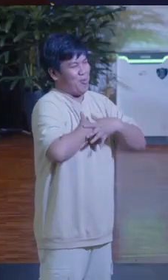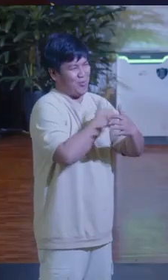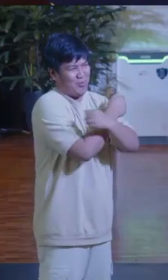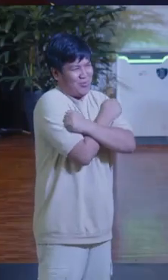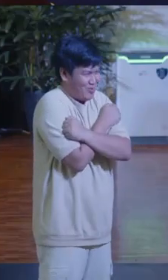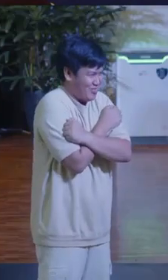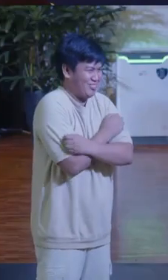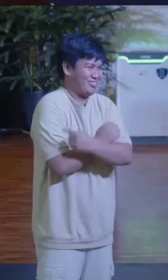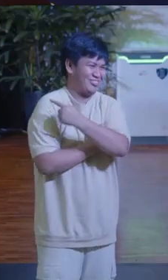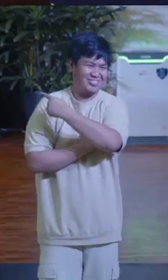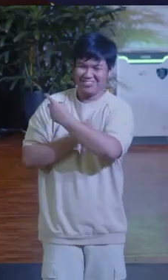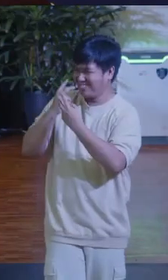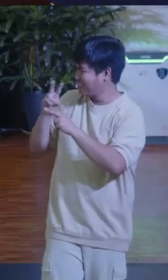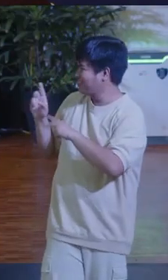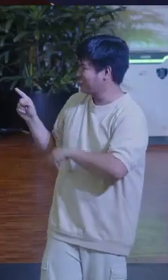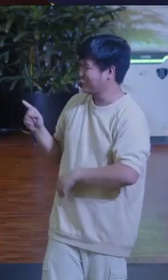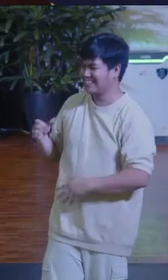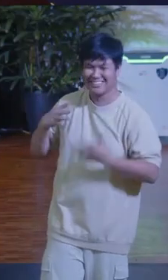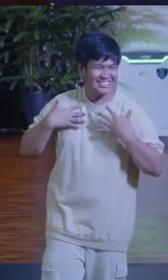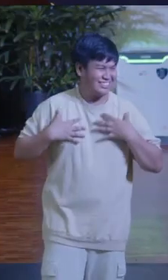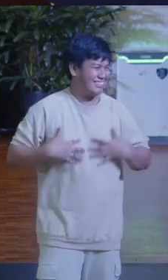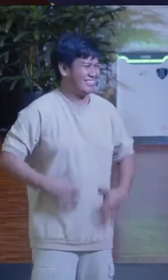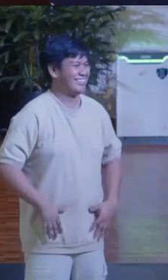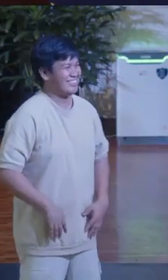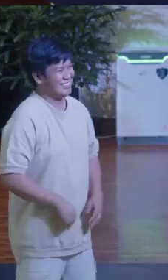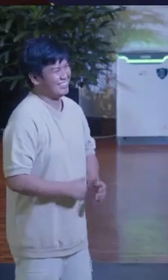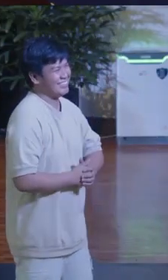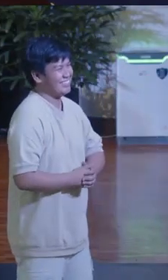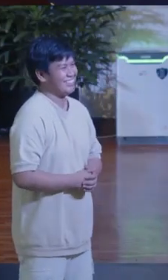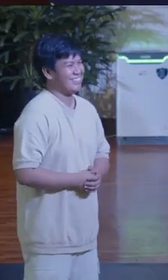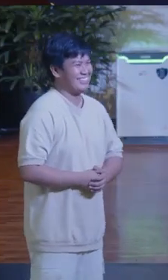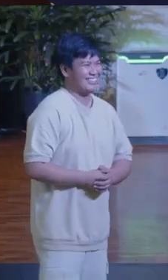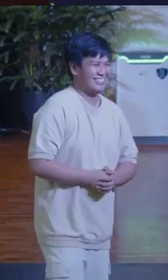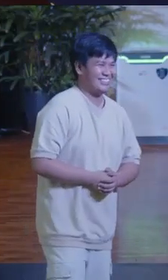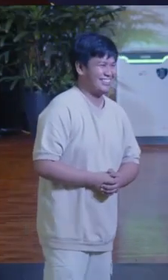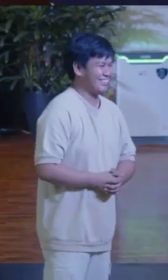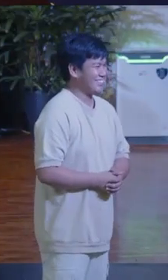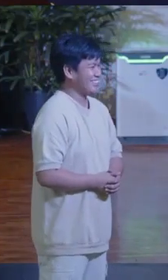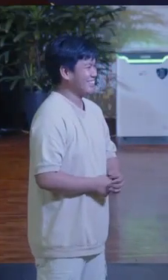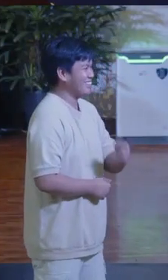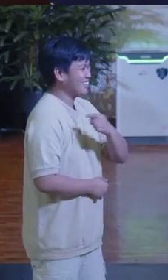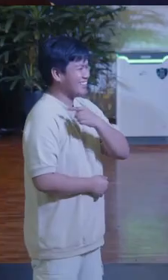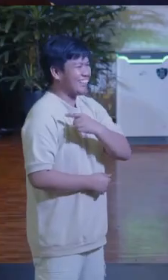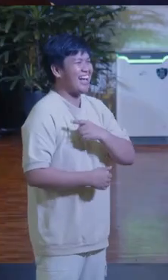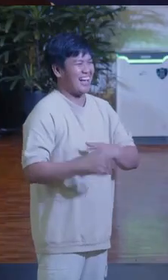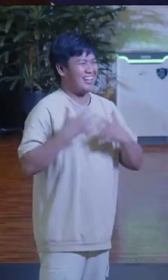nyo na ba ang lapad ng barong ko? Mas malapad po ang barong ko kaysa sa haba. no?